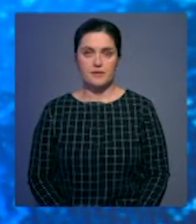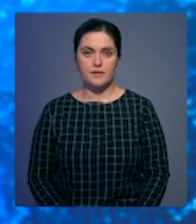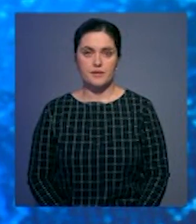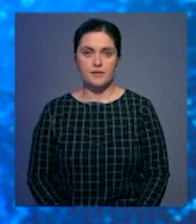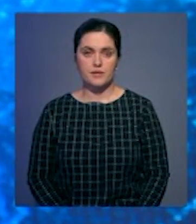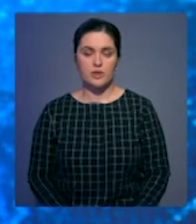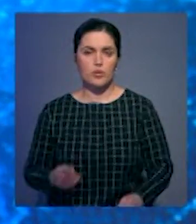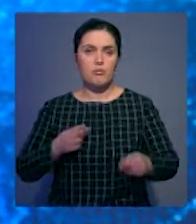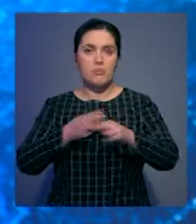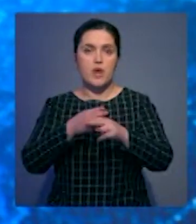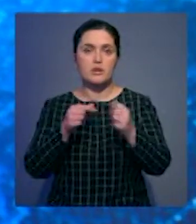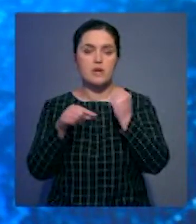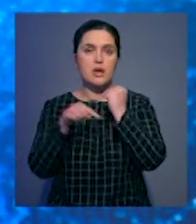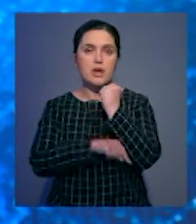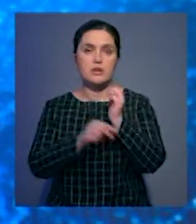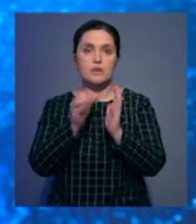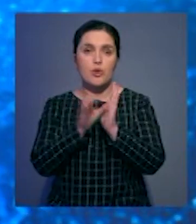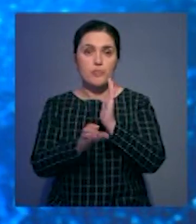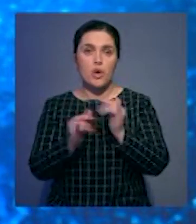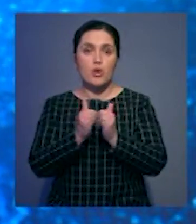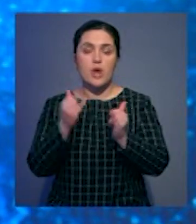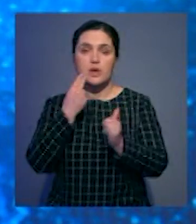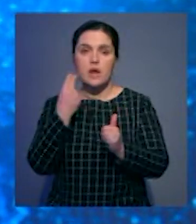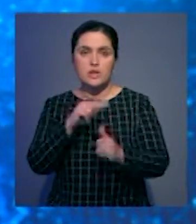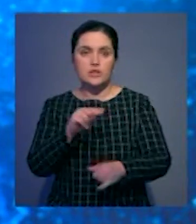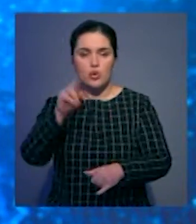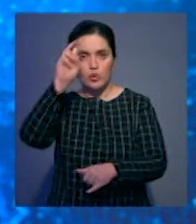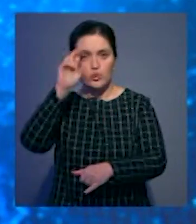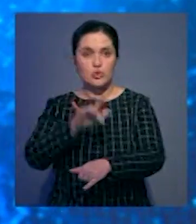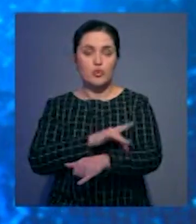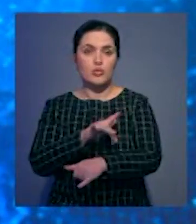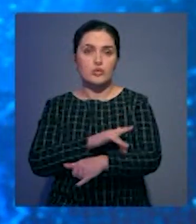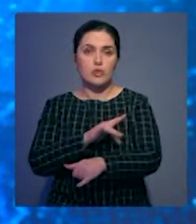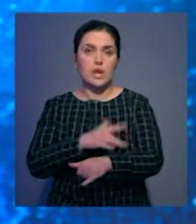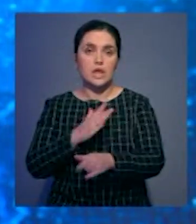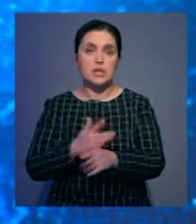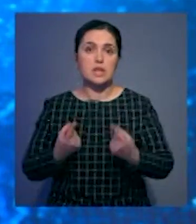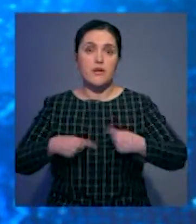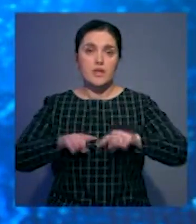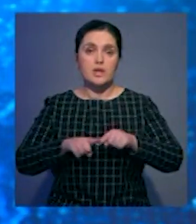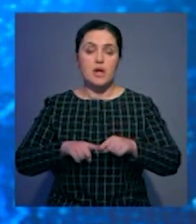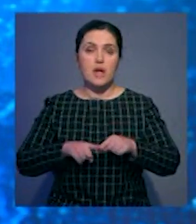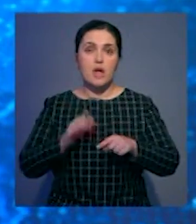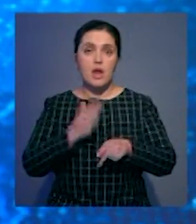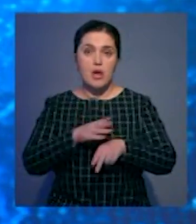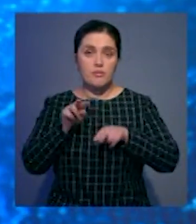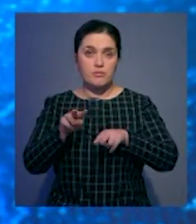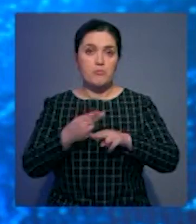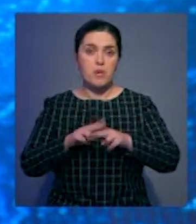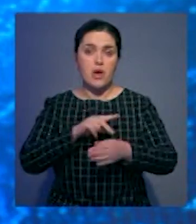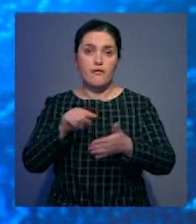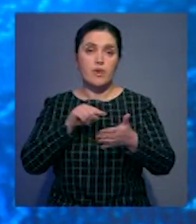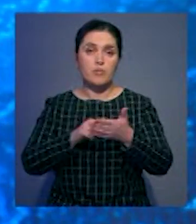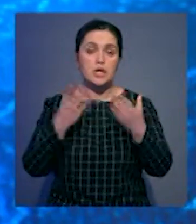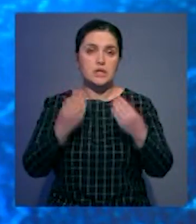Продолжаем выпуск. Профилактика коррупции и повышение качества оказания госуслуг. Филиалы ведомства, которые курируют эти вопросы,